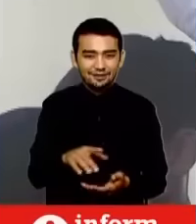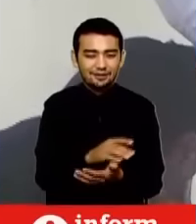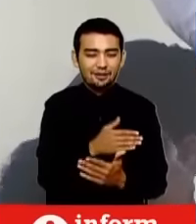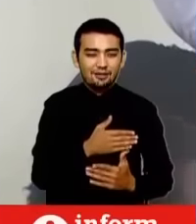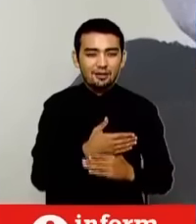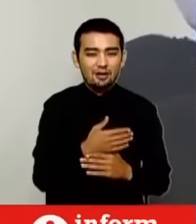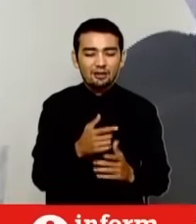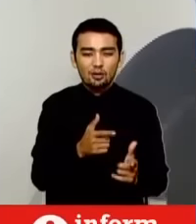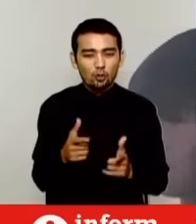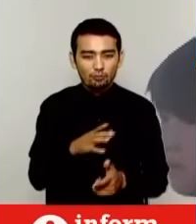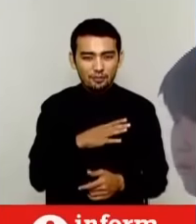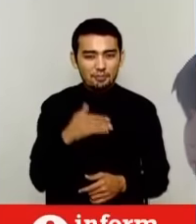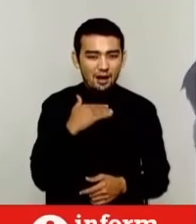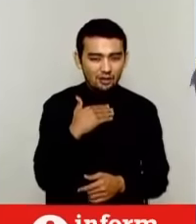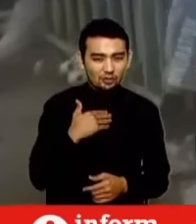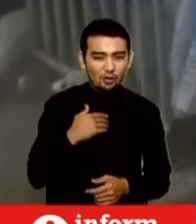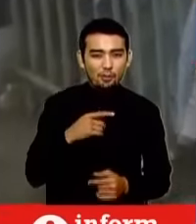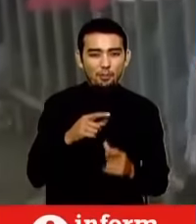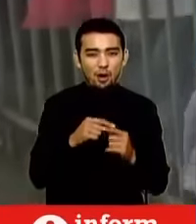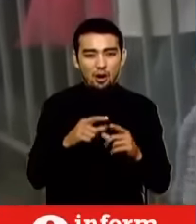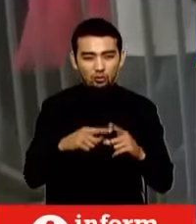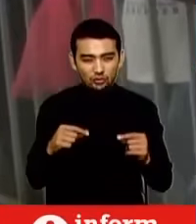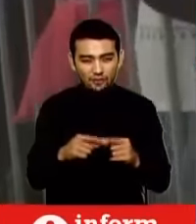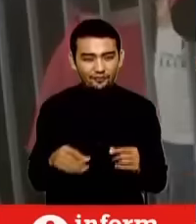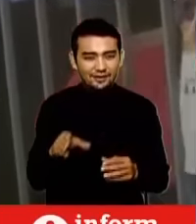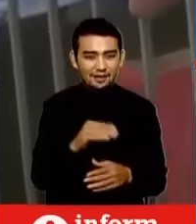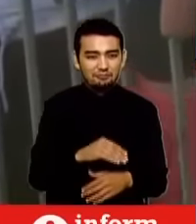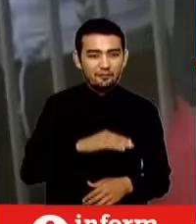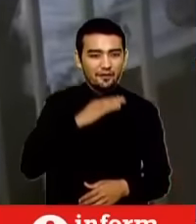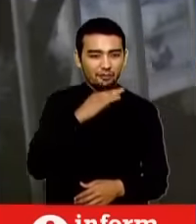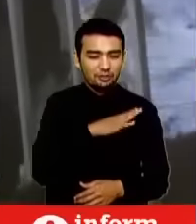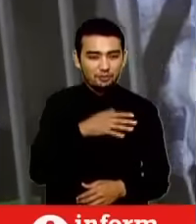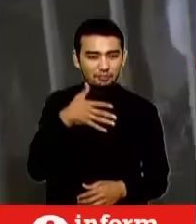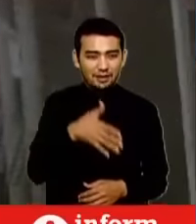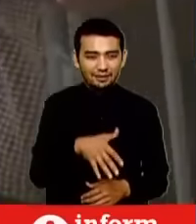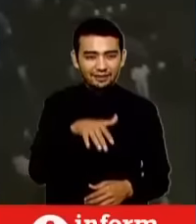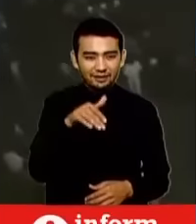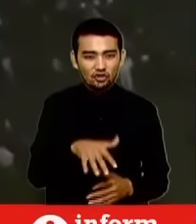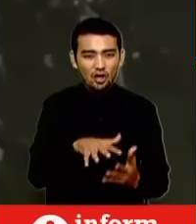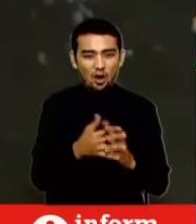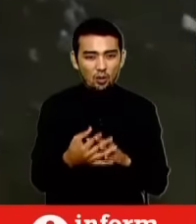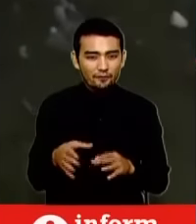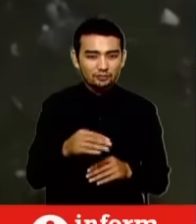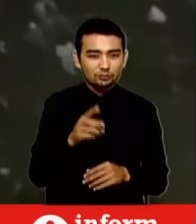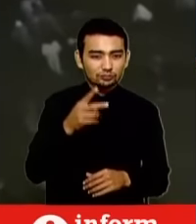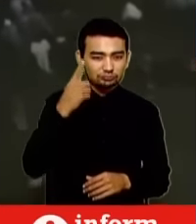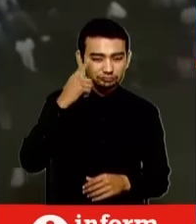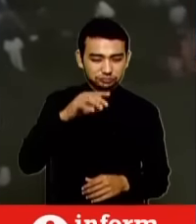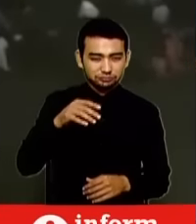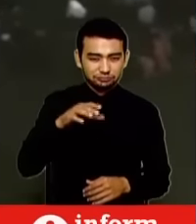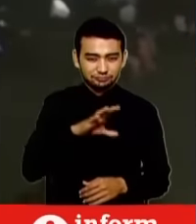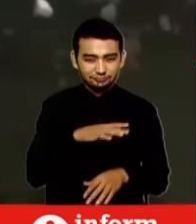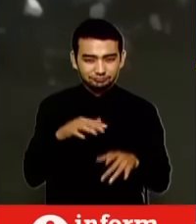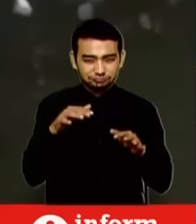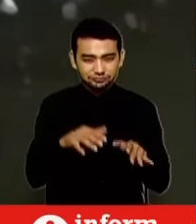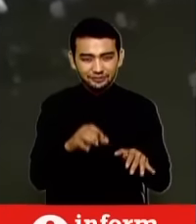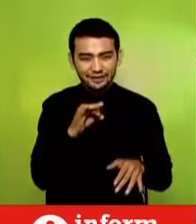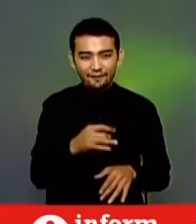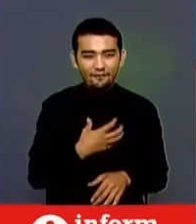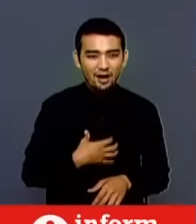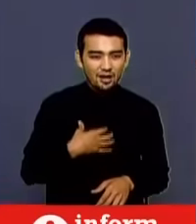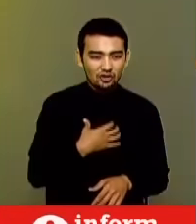и баурсаков хватило всем. 5 тысяч бизнесменов на поддержку 5 тысяч сел. Именно такая идея у организаторов. Здесь же решали и